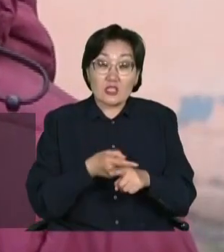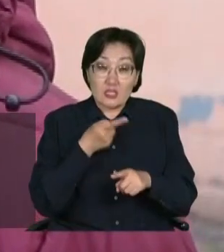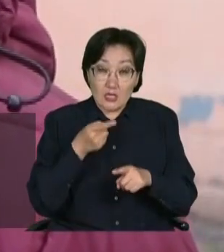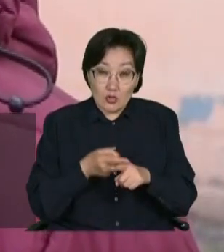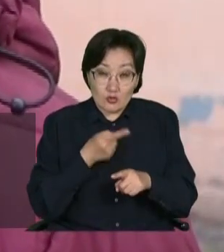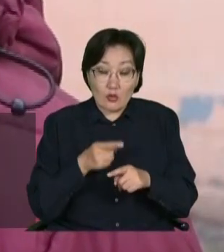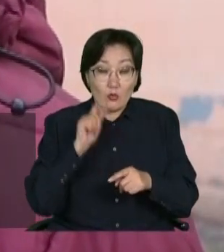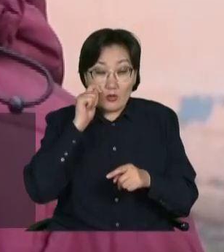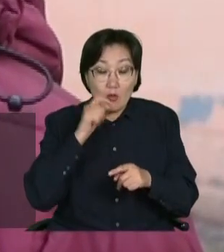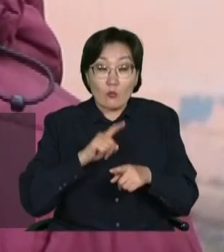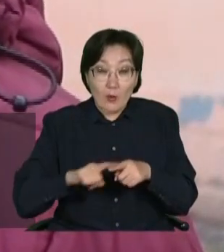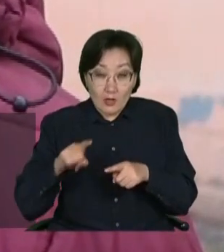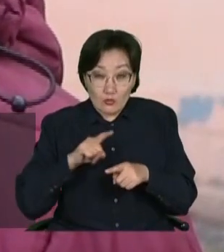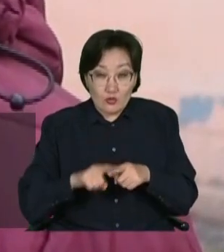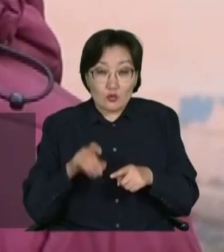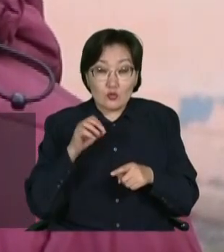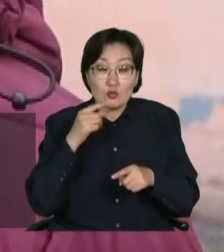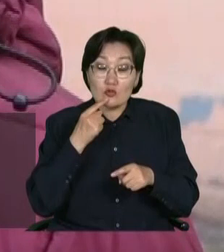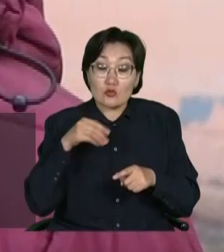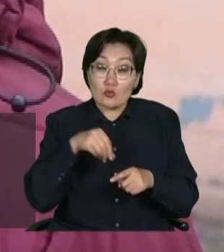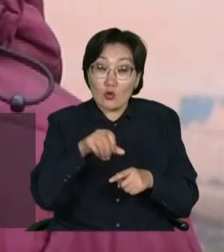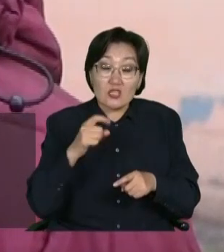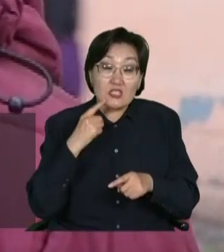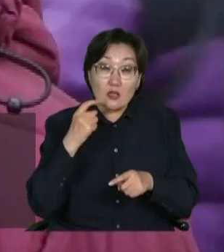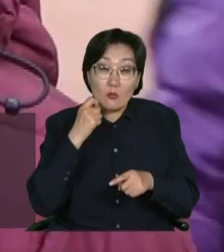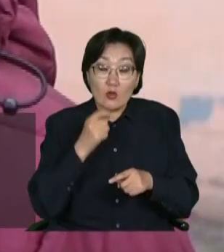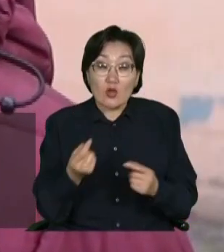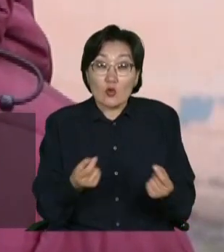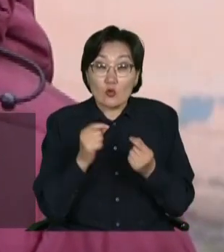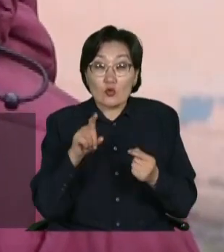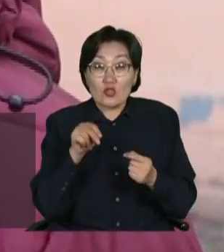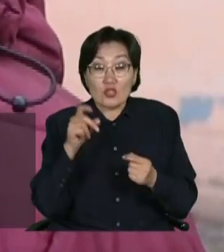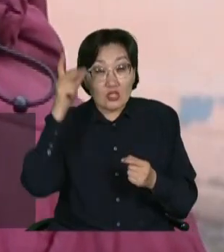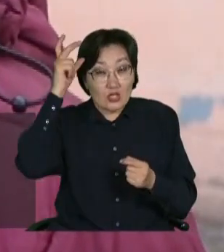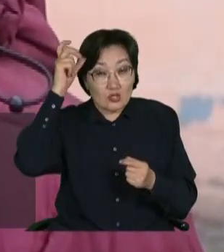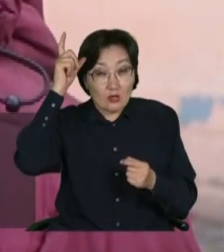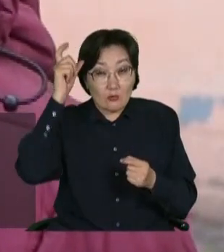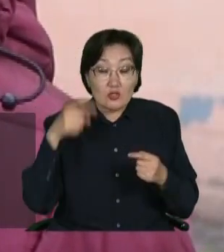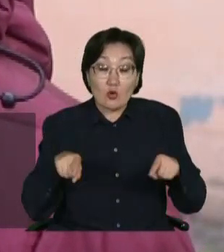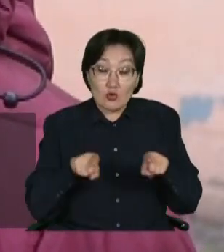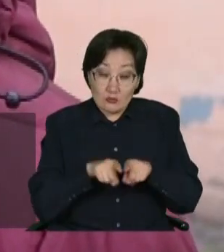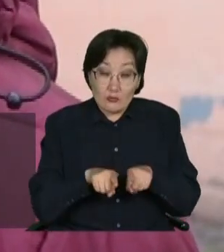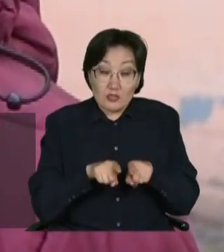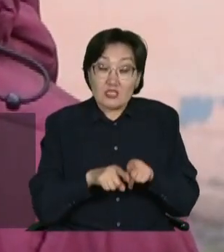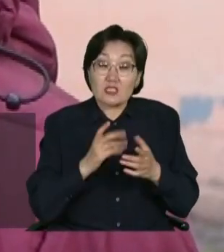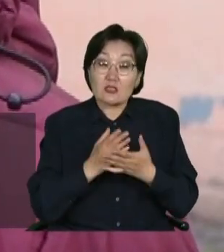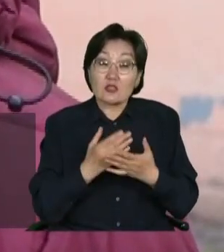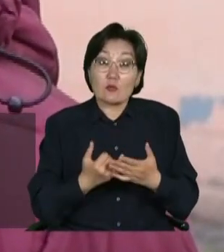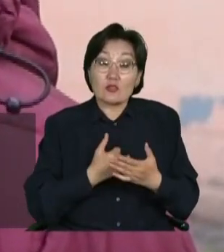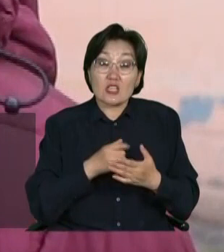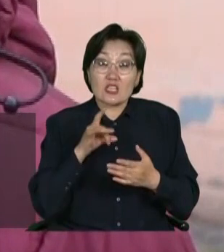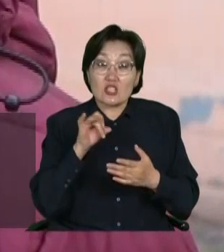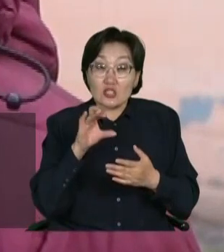имеется, лук, морковь, соль, сахар, крупа гречневая. Также имеется у нас